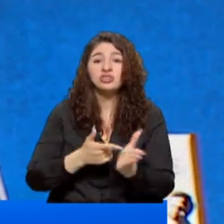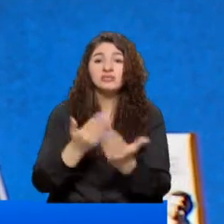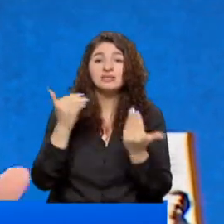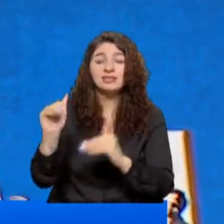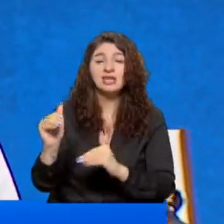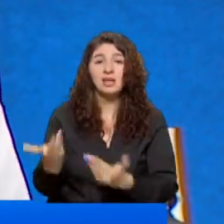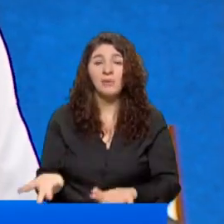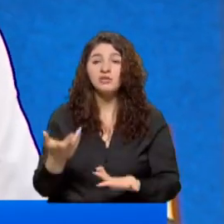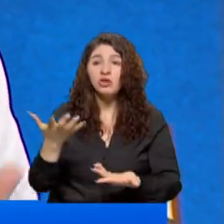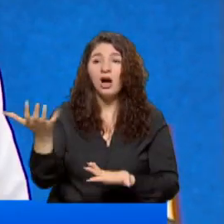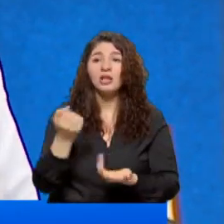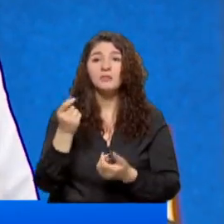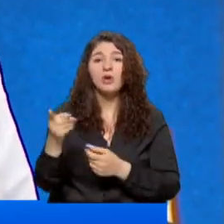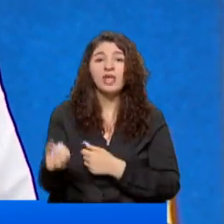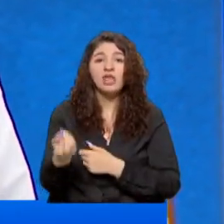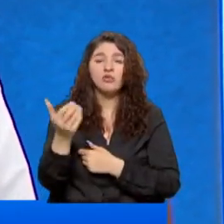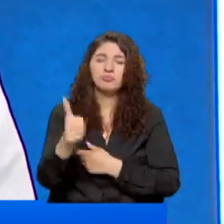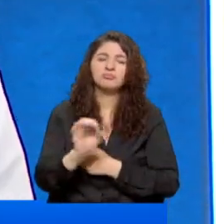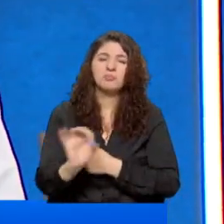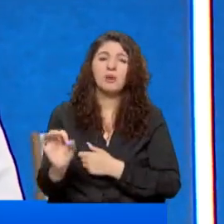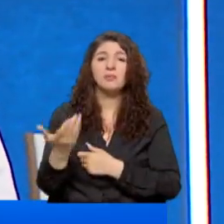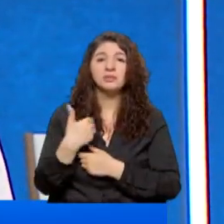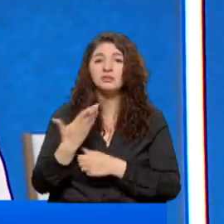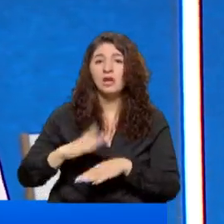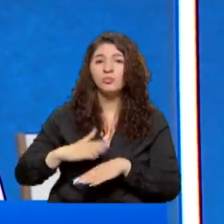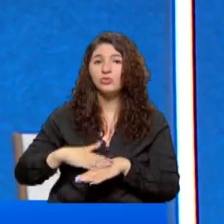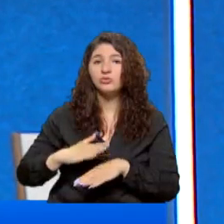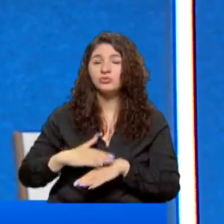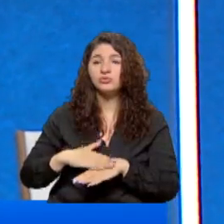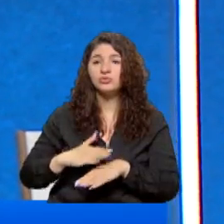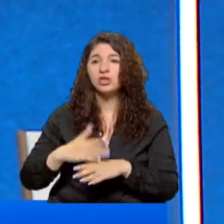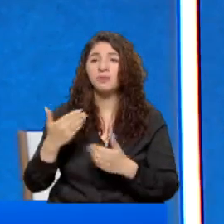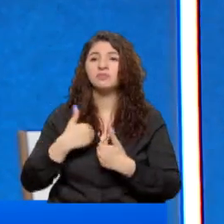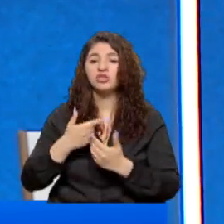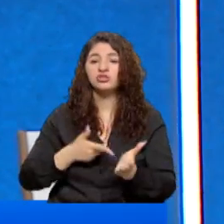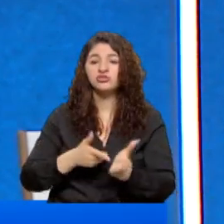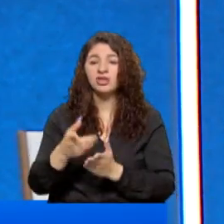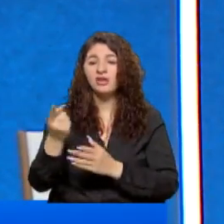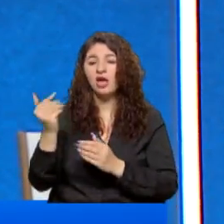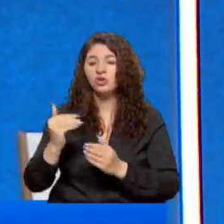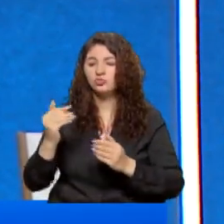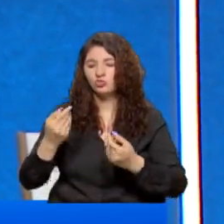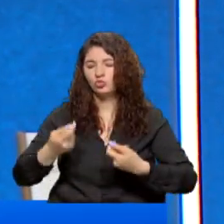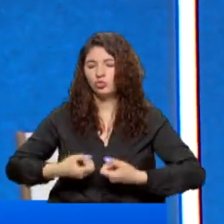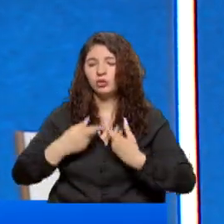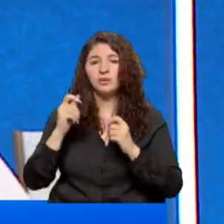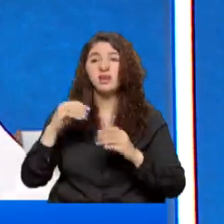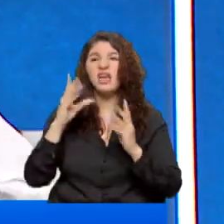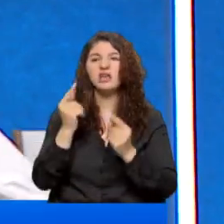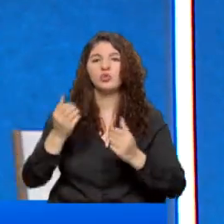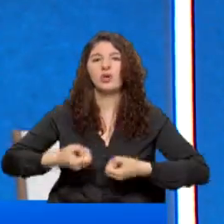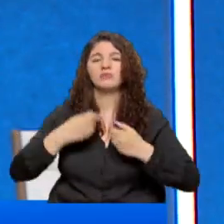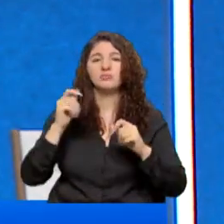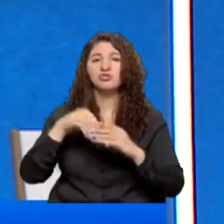çiftçi destekleme Çünkü aldığı para ona yetiyor ama biz ne yapıyoruz işte biz çiftçinin daha az üretebilmesi için elimizden